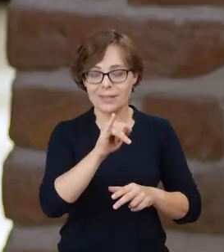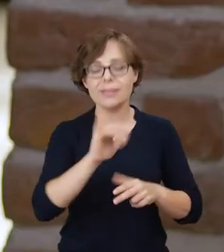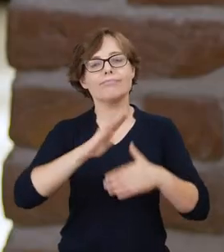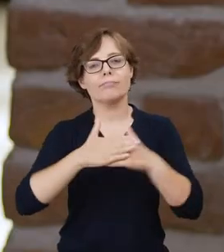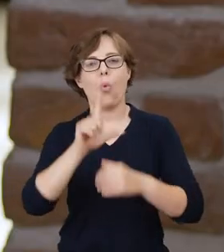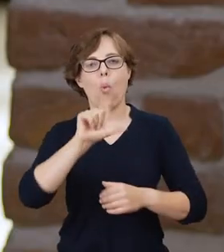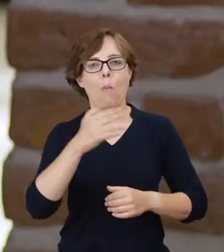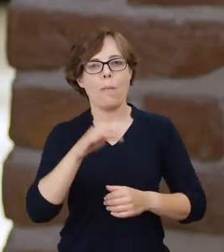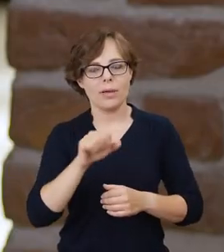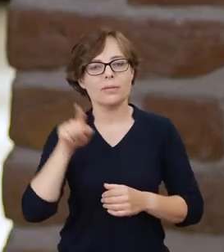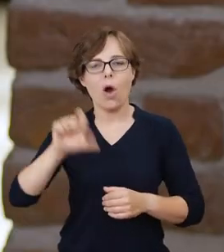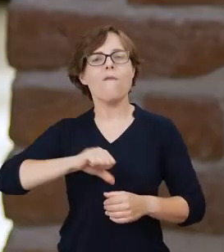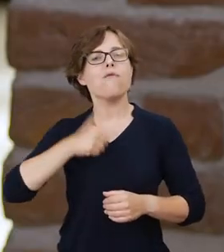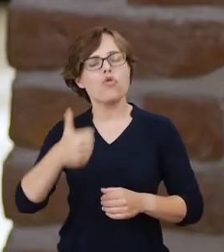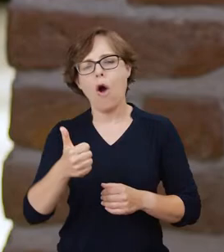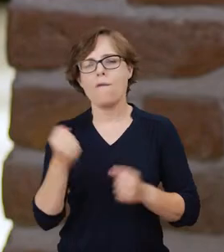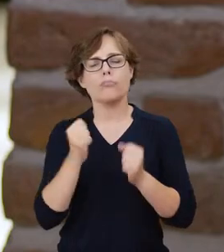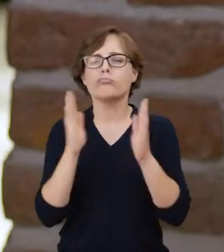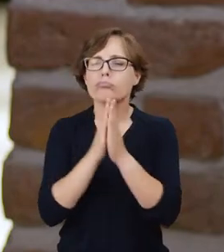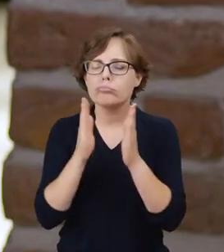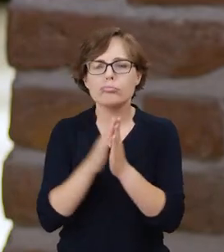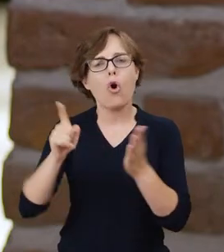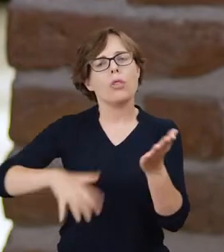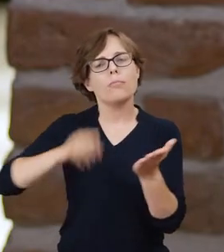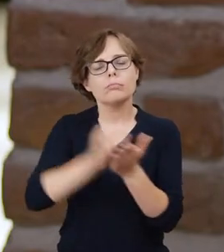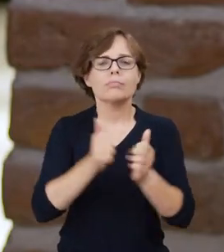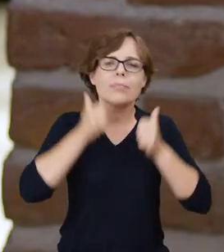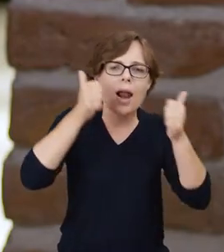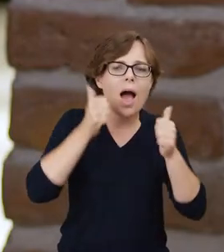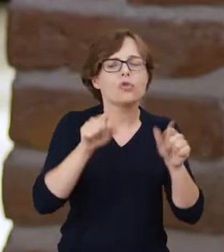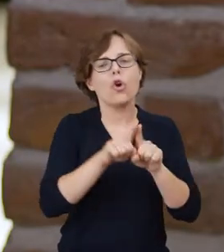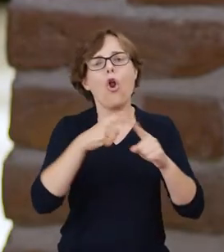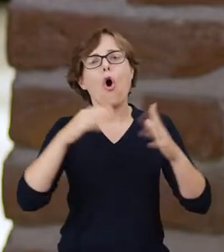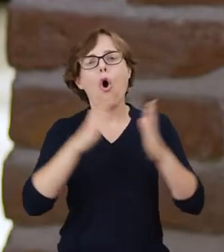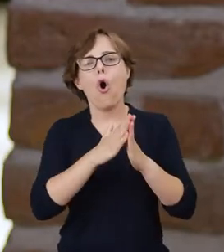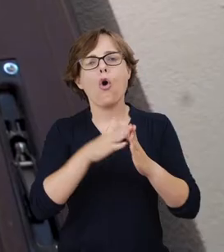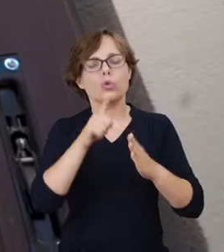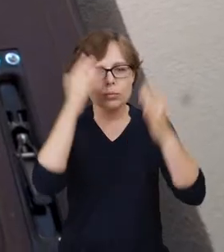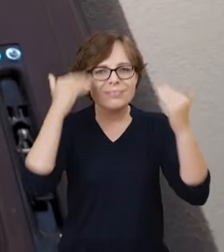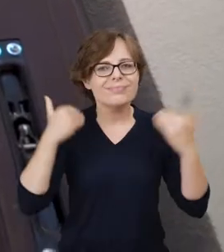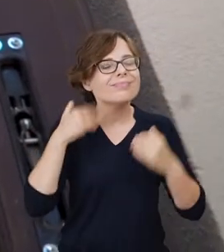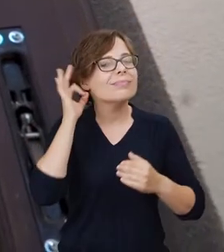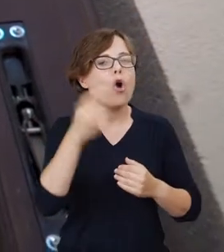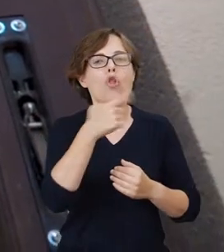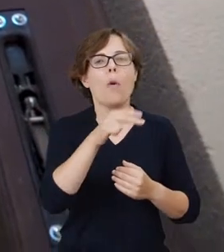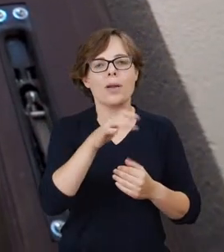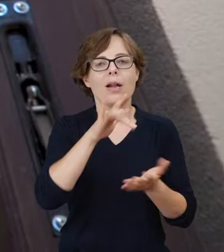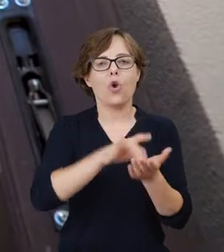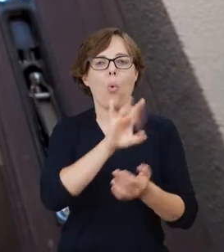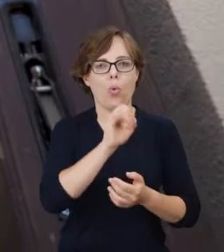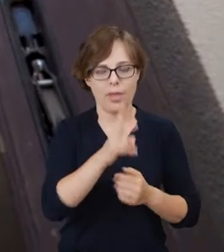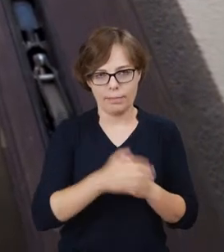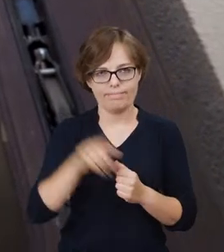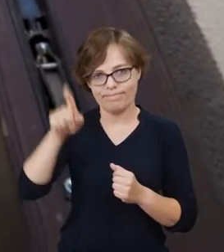Jest to duch Anny Zbranickich Lubomirskiej, niezwykle pobożnej wdowy fundatorki klasztoru i kościoła